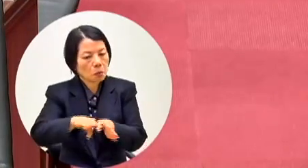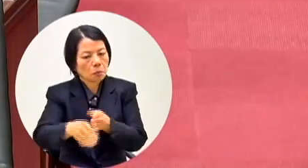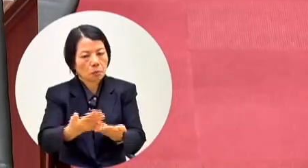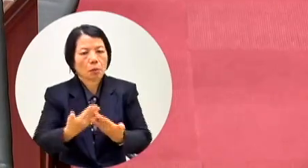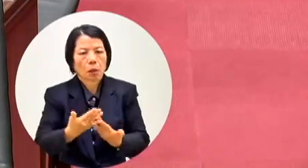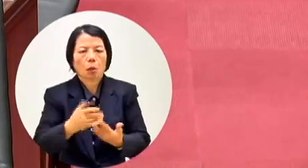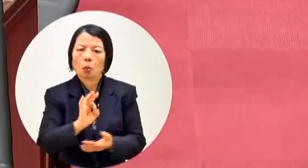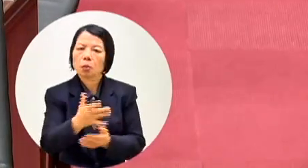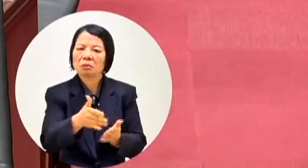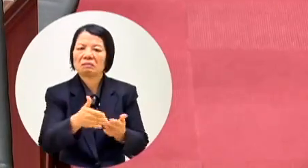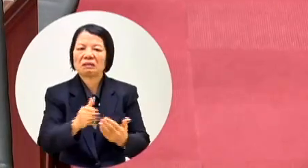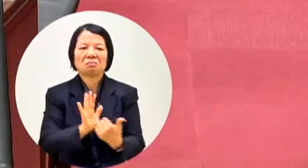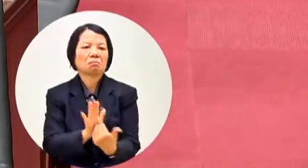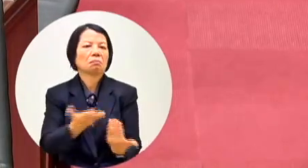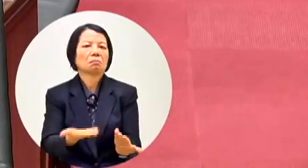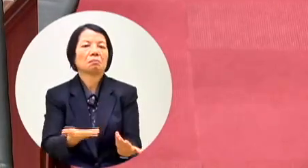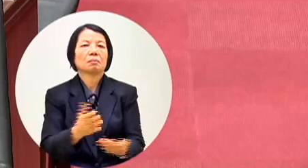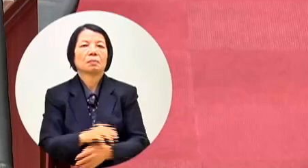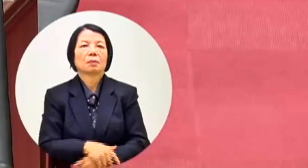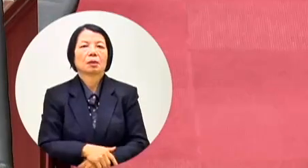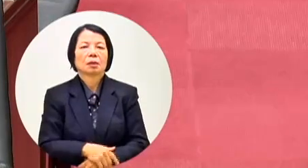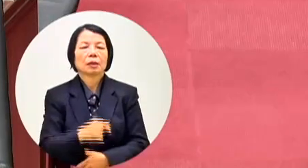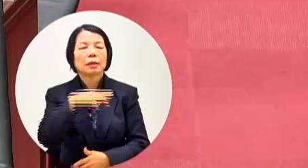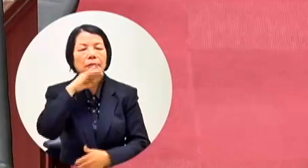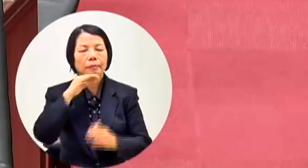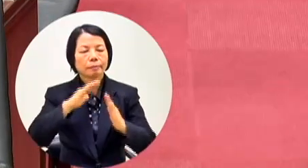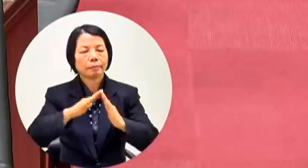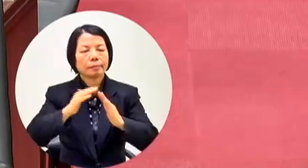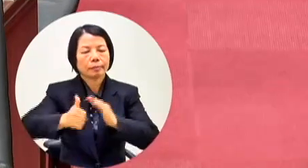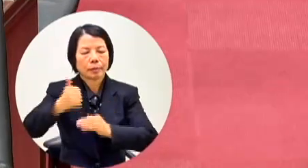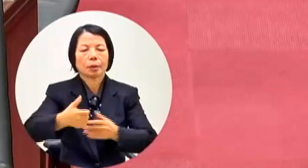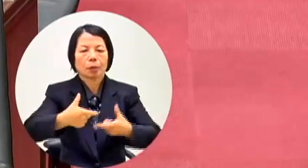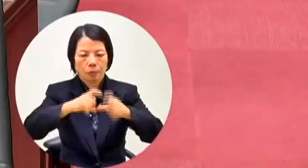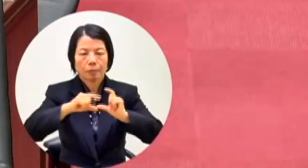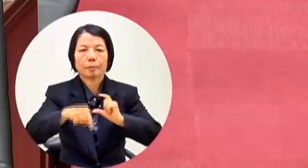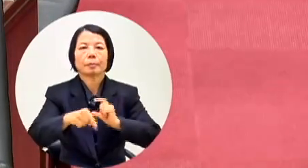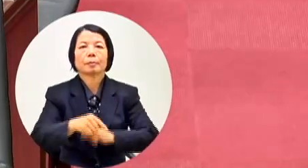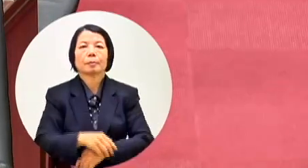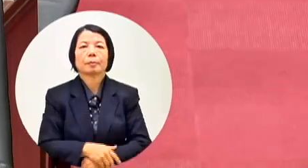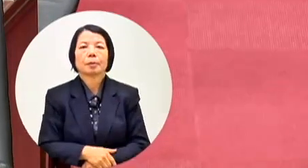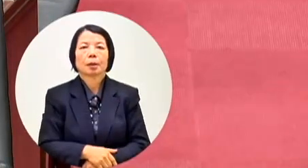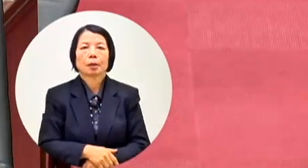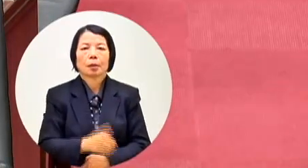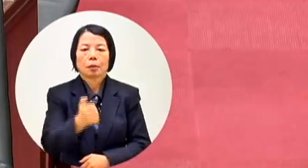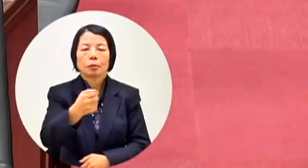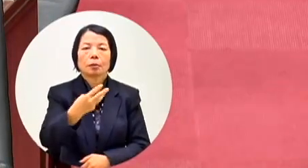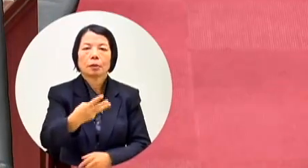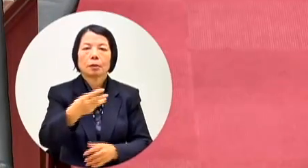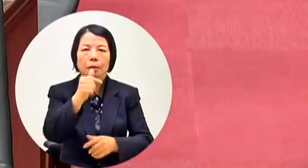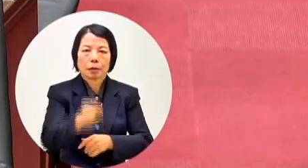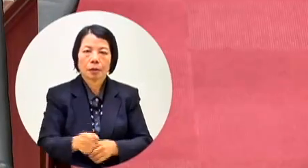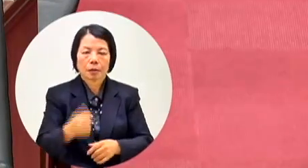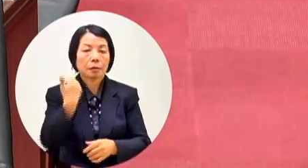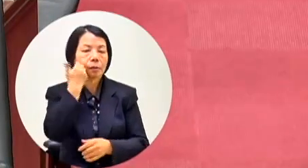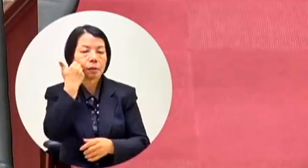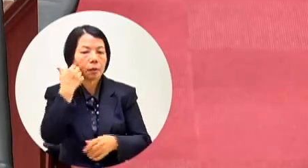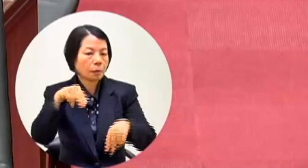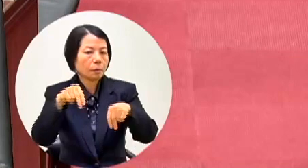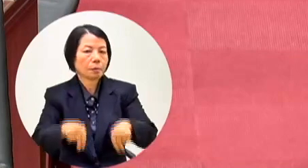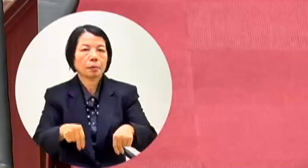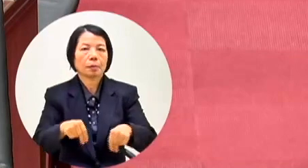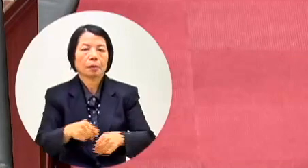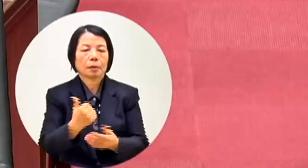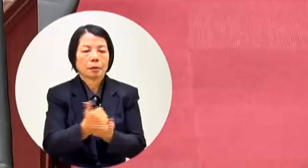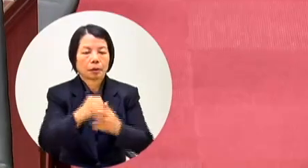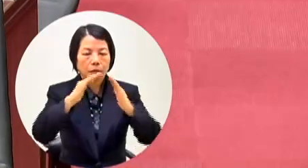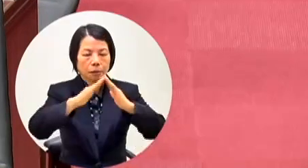知道为什么。等一下来请市长一并答复。再来想问一下，53亿的订单是谁跟谁签的？这个也等一下请市